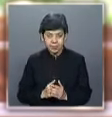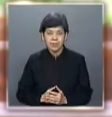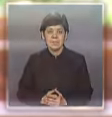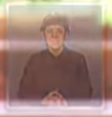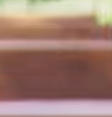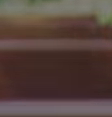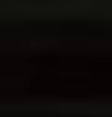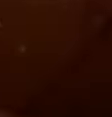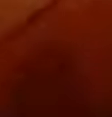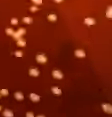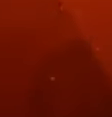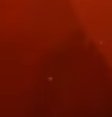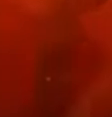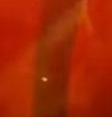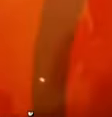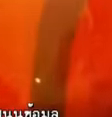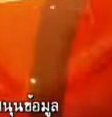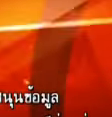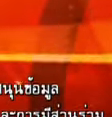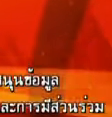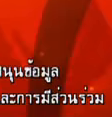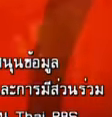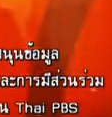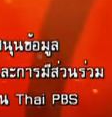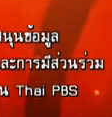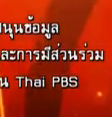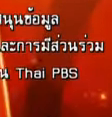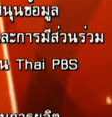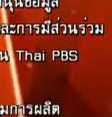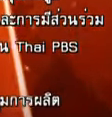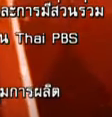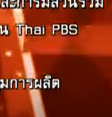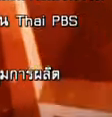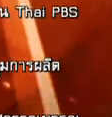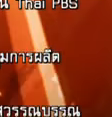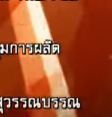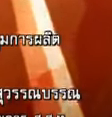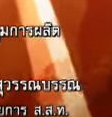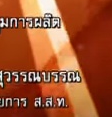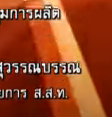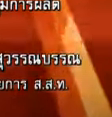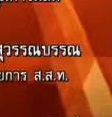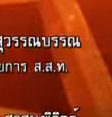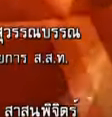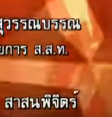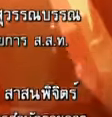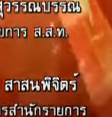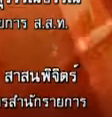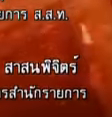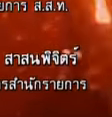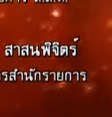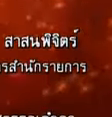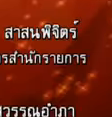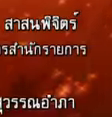วันนี้ดีใจที่มีการให้ผู้ใหญ่มารับฟังแล้วก็ ชื่อว่าไทยพีบีเอสจะเสนอประเด็นสิ่ง